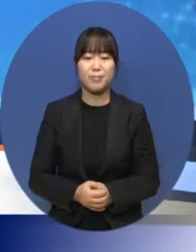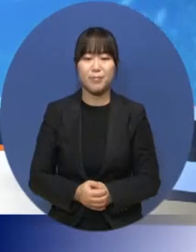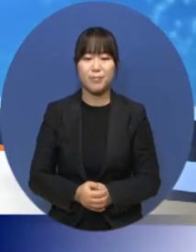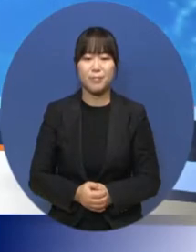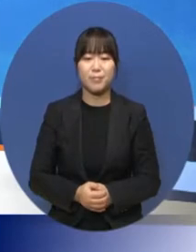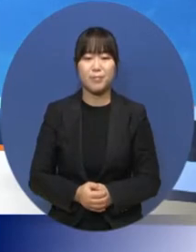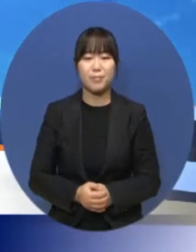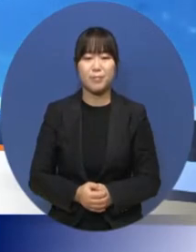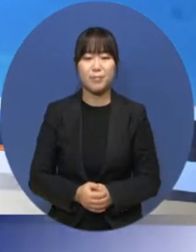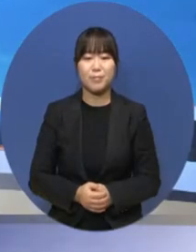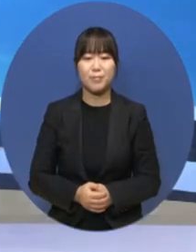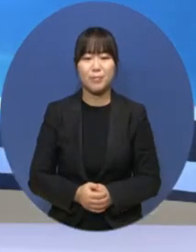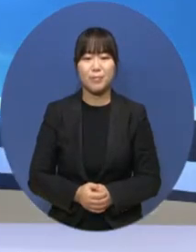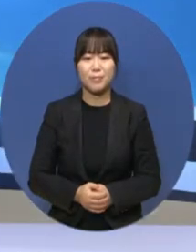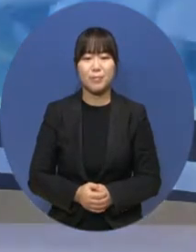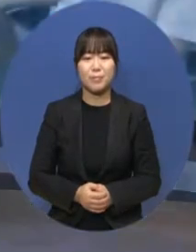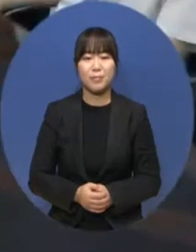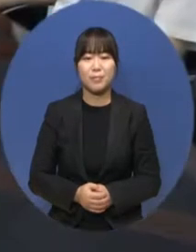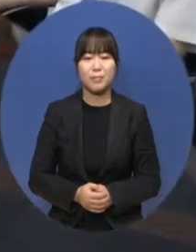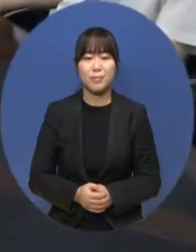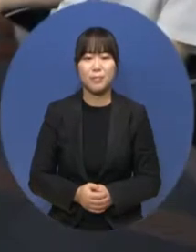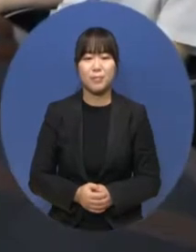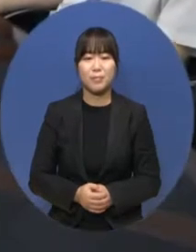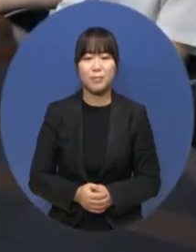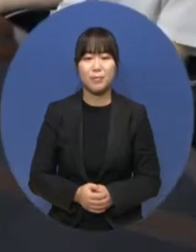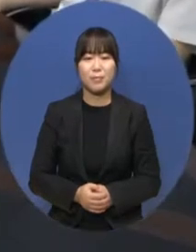보도에 서종용 기자입니다.